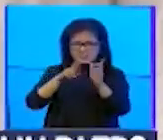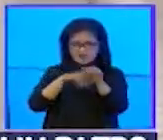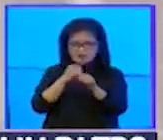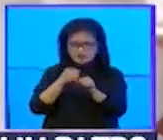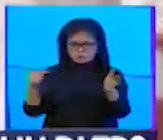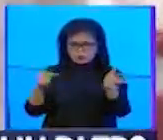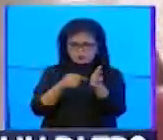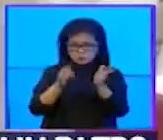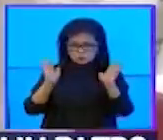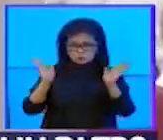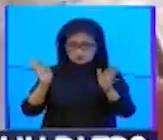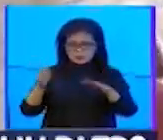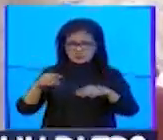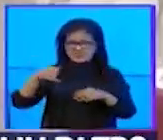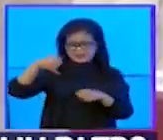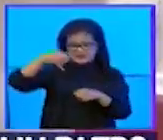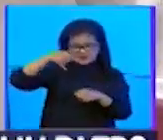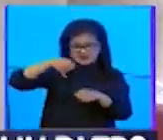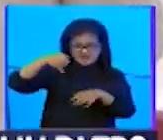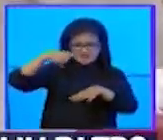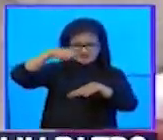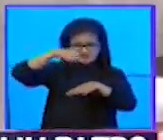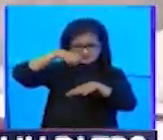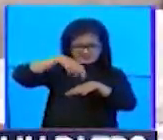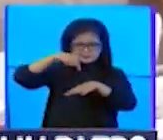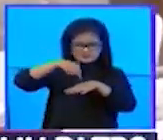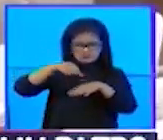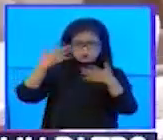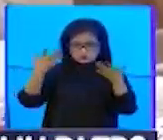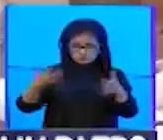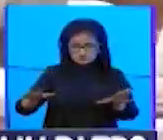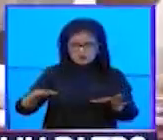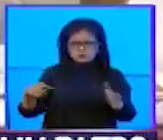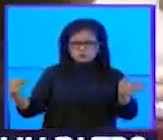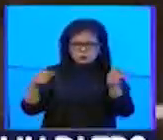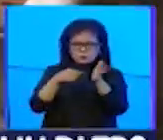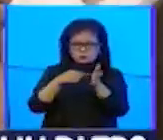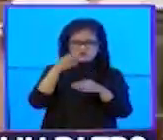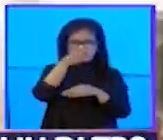keluarga mengaku terlebih dahulu berziarah ke makam almarhum ayahnya di TPU Muslim Jalan Guru Pastimbus, Medan.